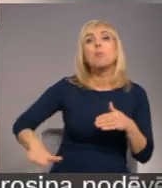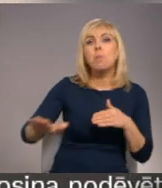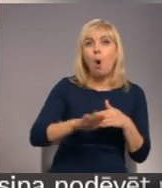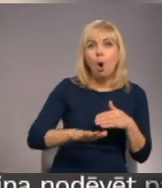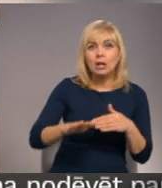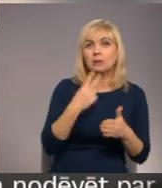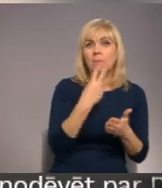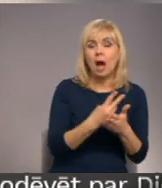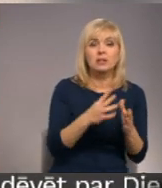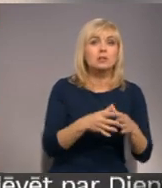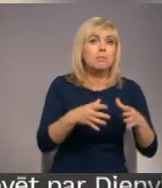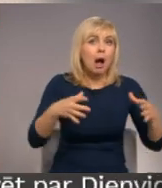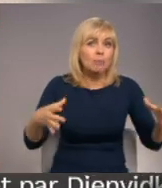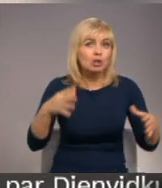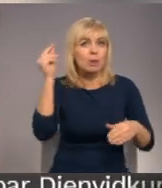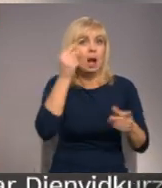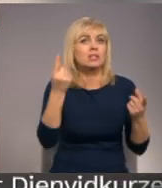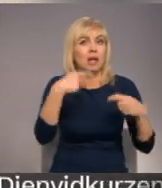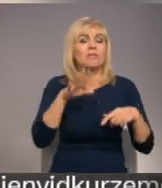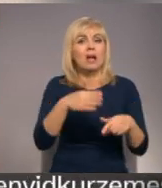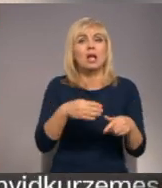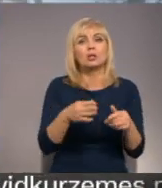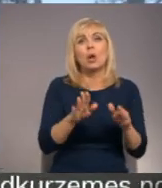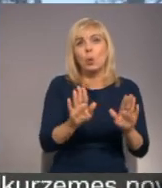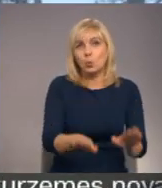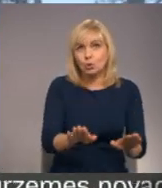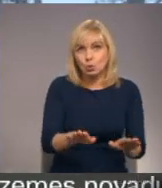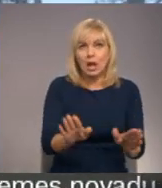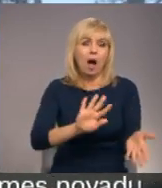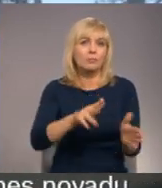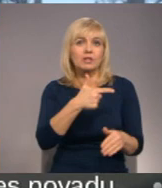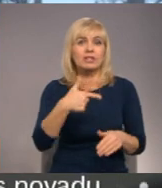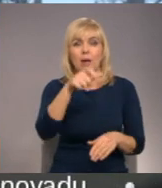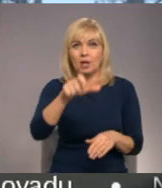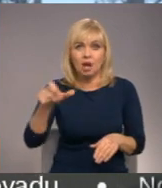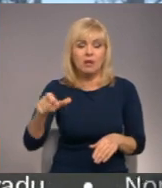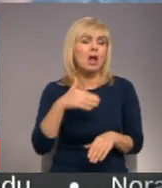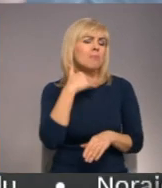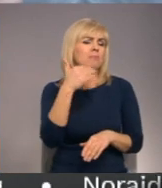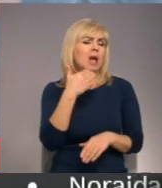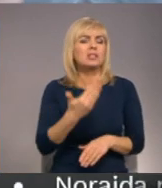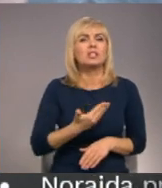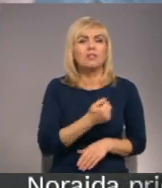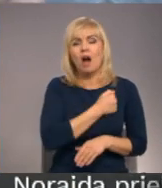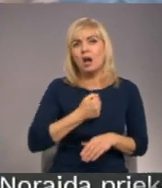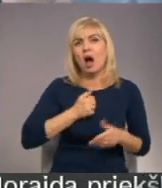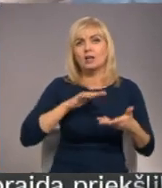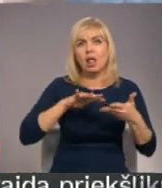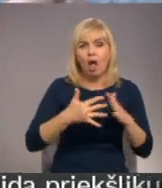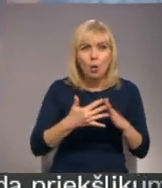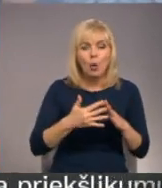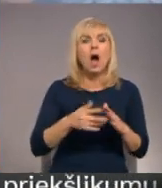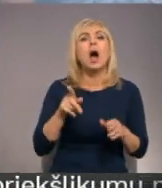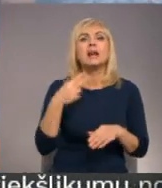karavīru, skaidroja Latgales reģionālā televīzija. Mēs negribam dzīvot kara laukā, uzsver māju Meža